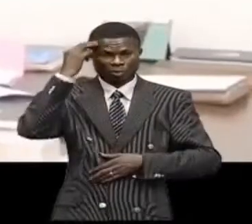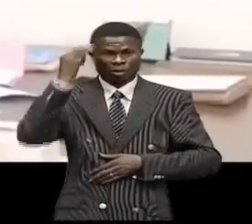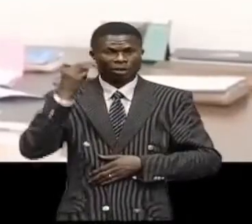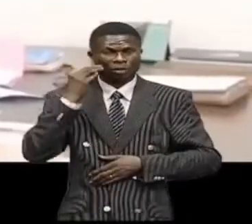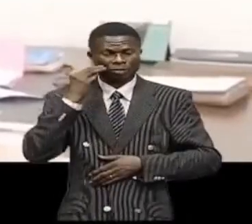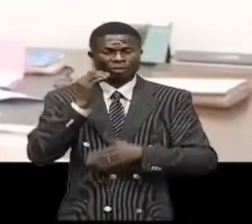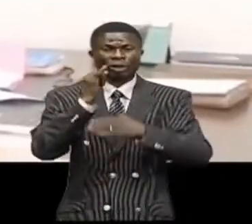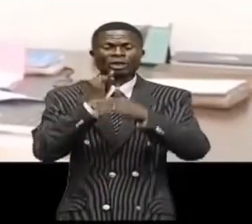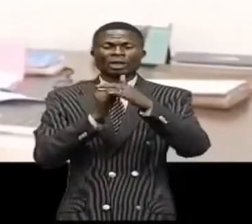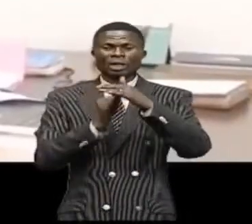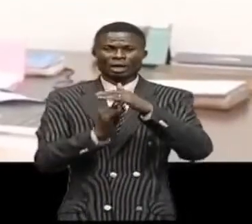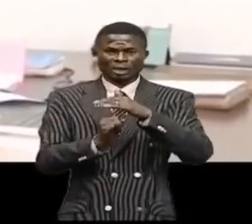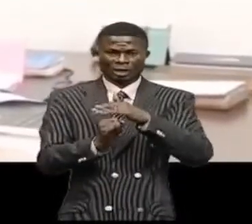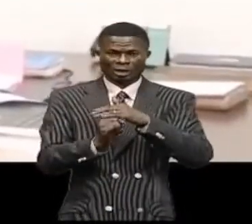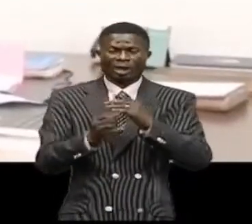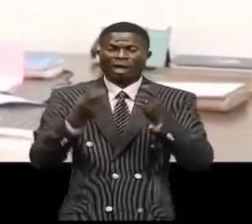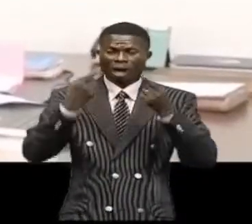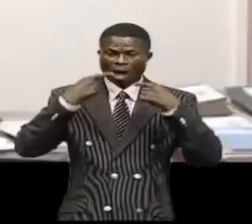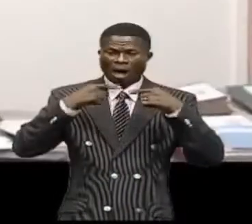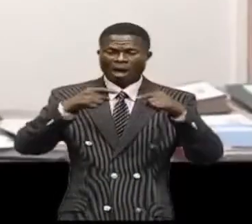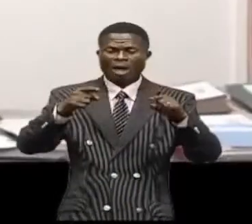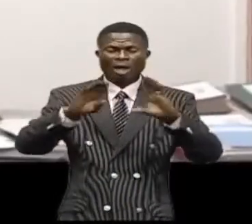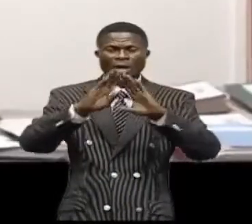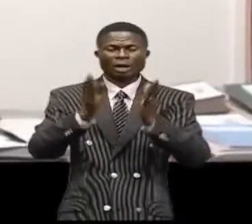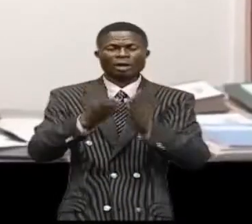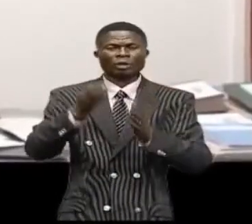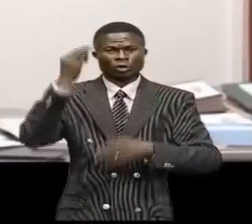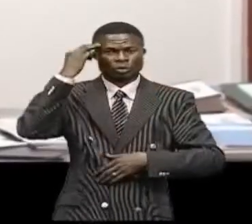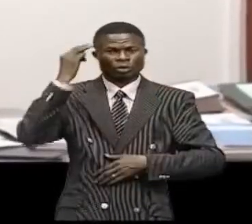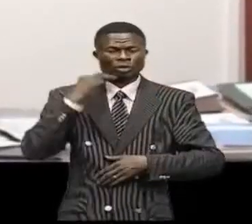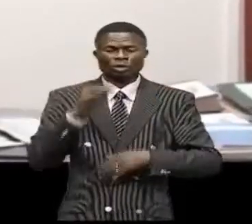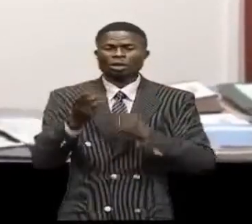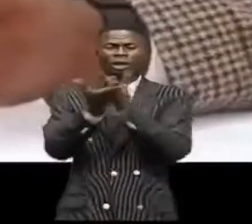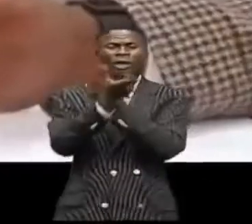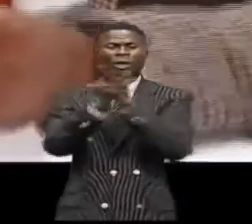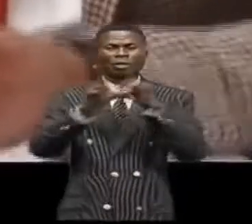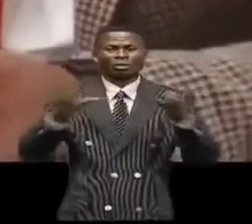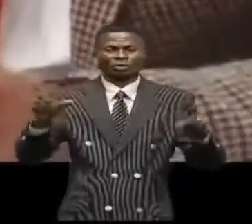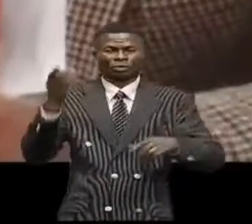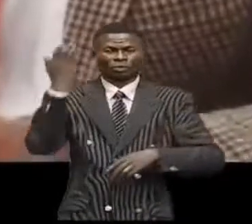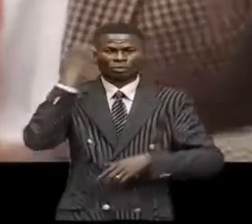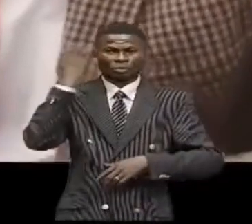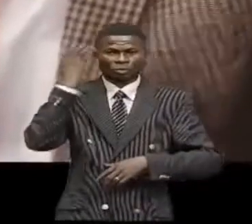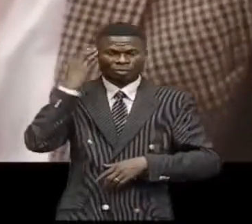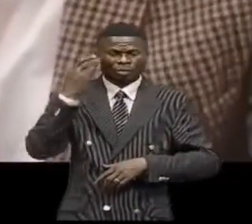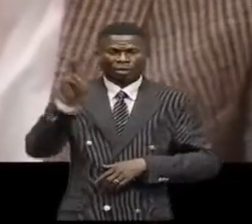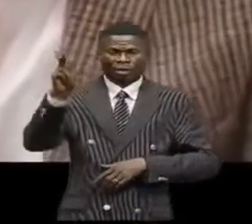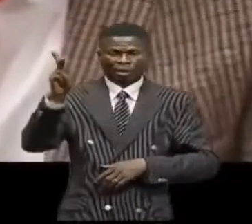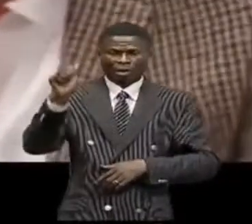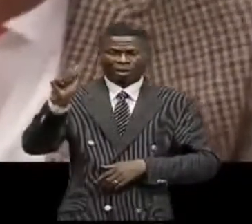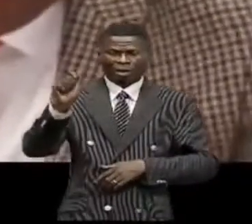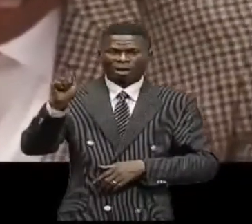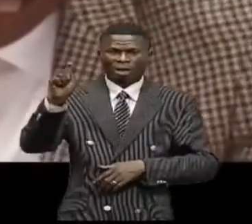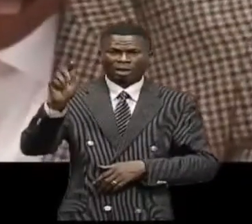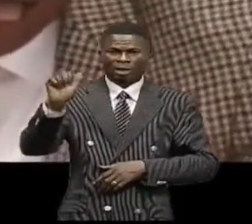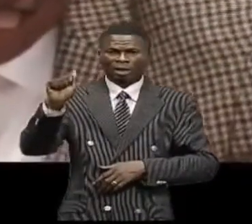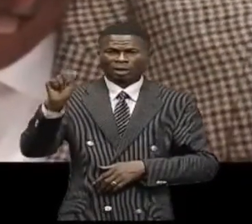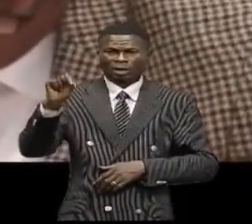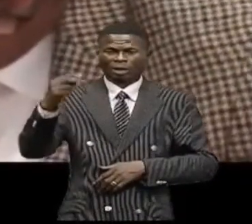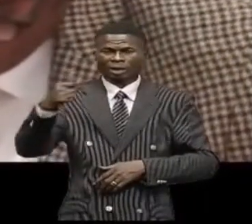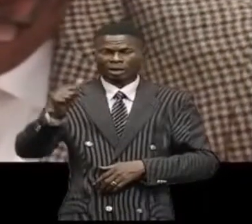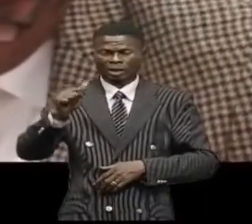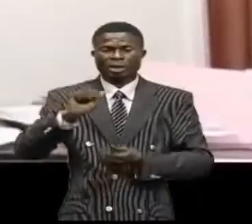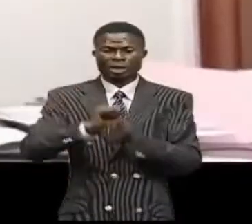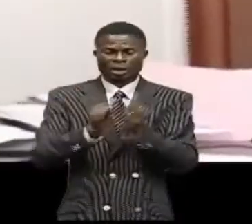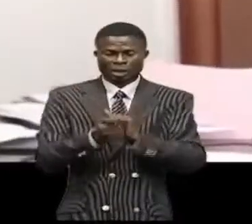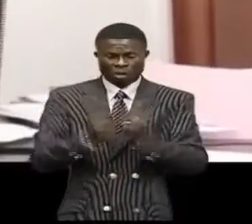de l'Intérieur, a annoncé au Conseil la libération de M. Germain Katanga et d'un chauffeur. Les